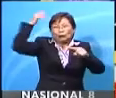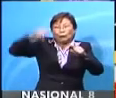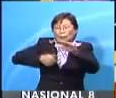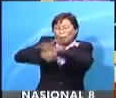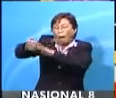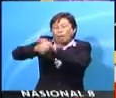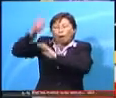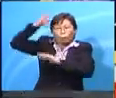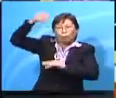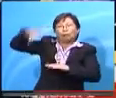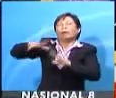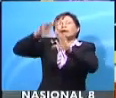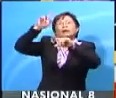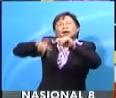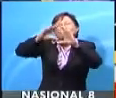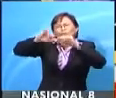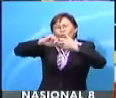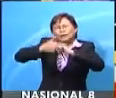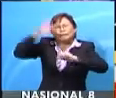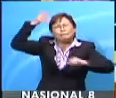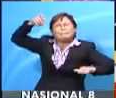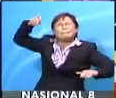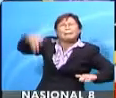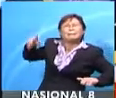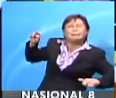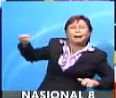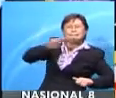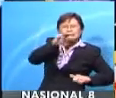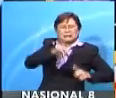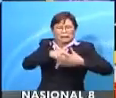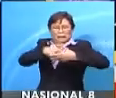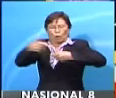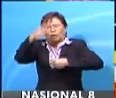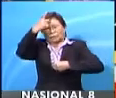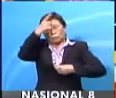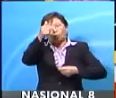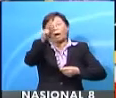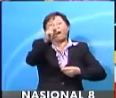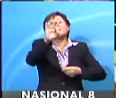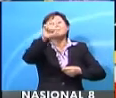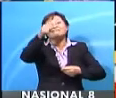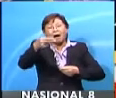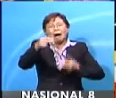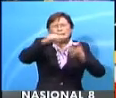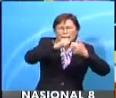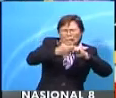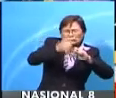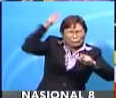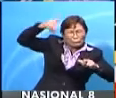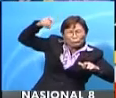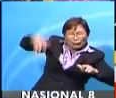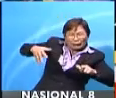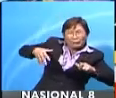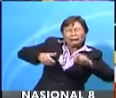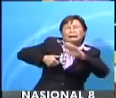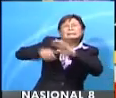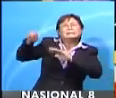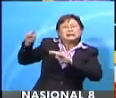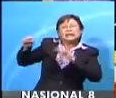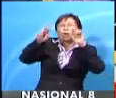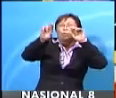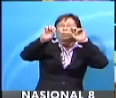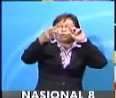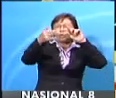yang masih gagal diatasi Myanmar. Berdasarkan penjelasan Menteri Luar Datuk Seri Anifah Aman, permasalahan status pelarian etnik itu